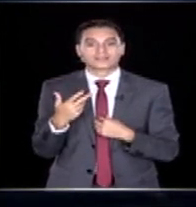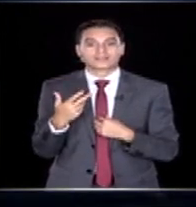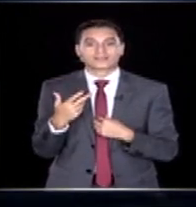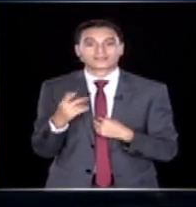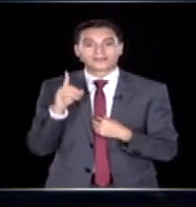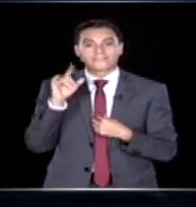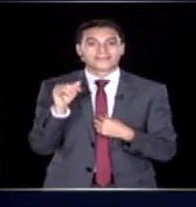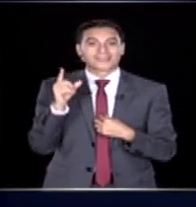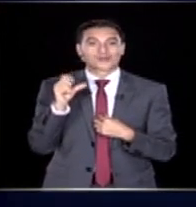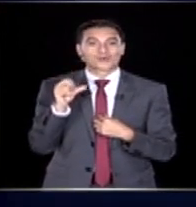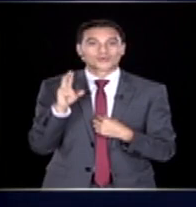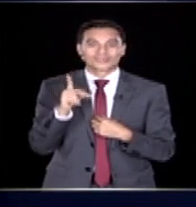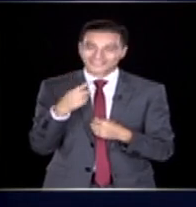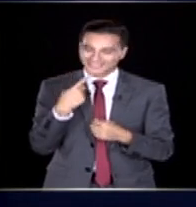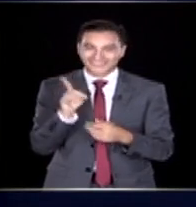بيروت برضه.